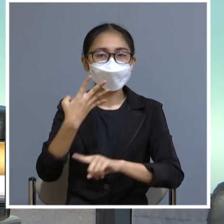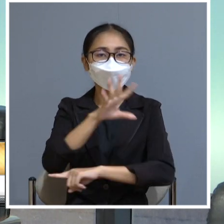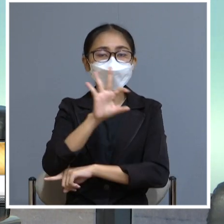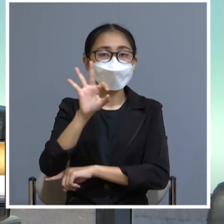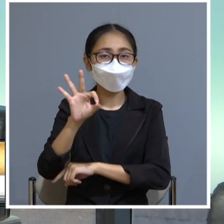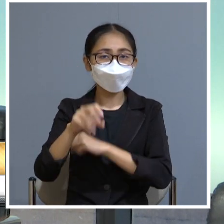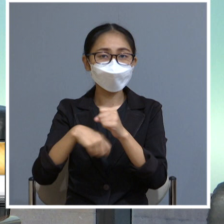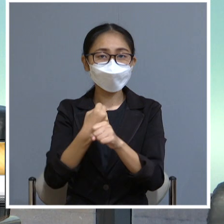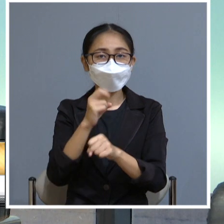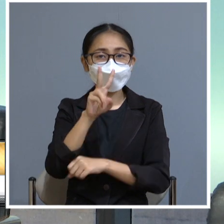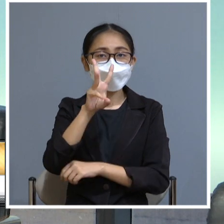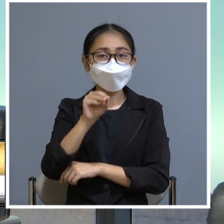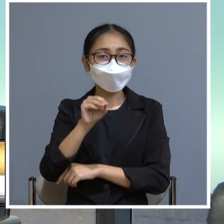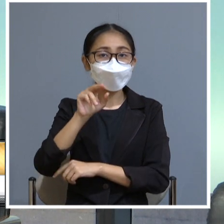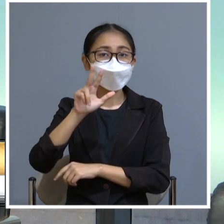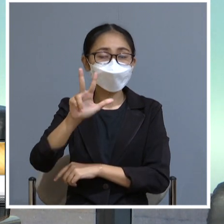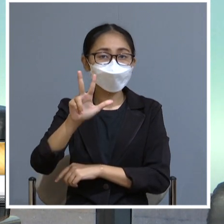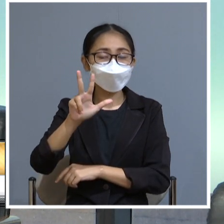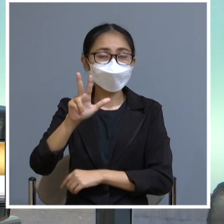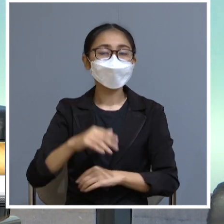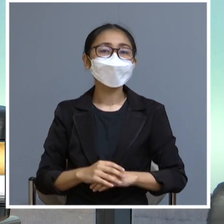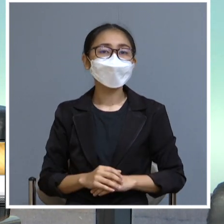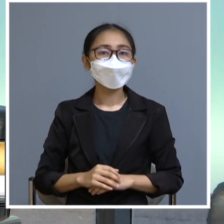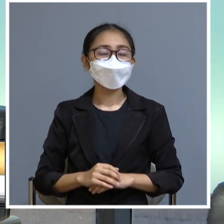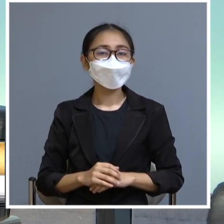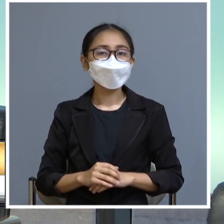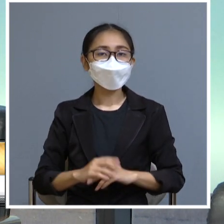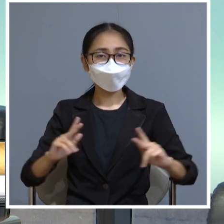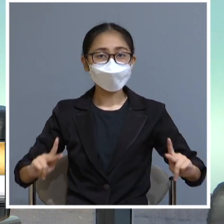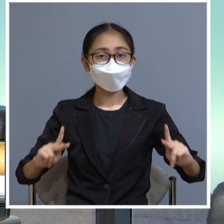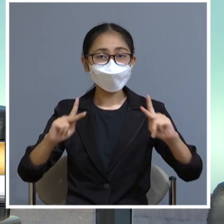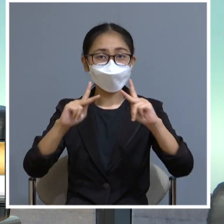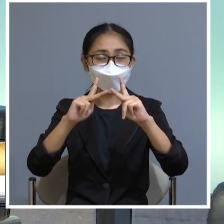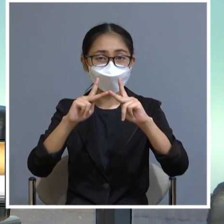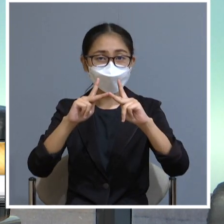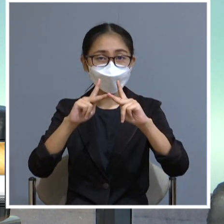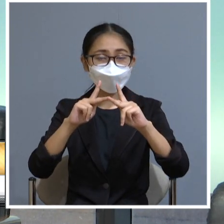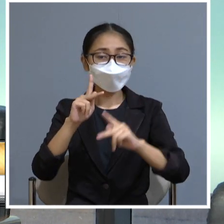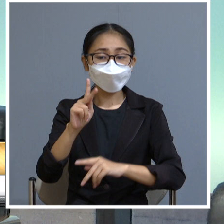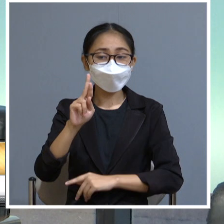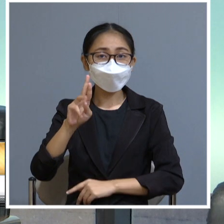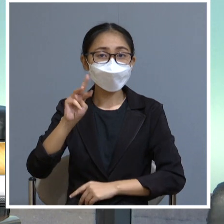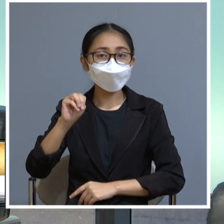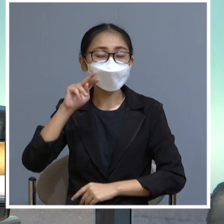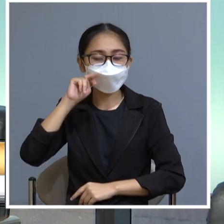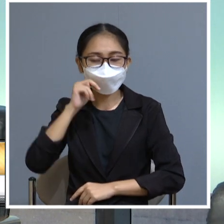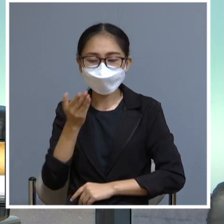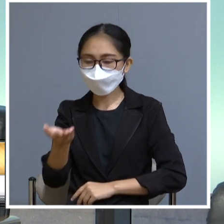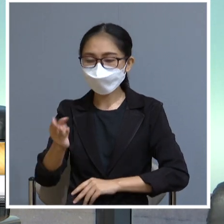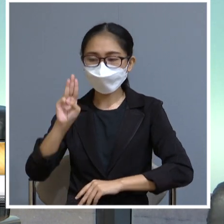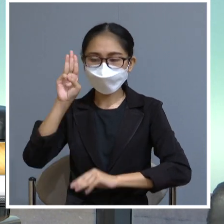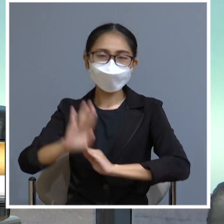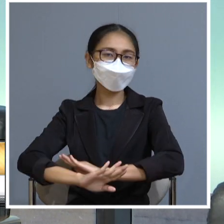น 2013 ทางกระส่วงโดยกรมสัยากรน้ำกได้บอกยกเลกสัญญาไป